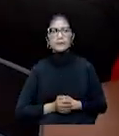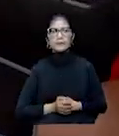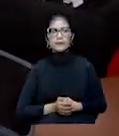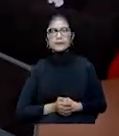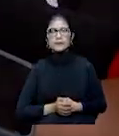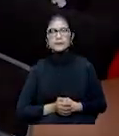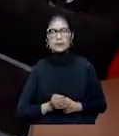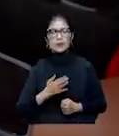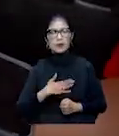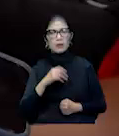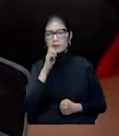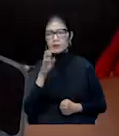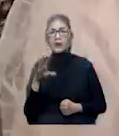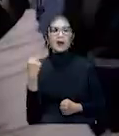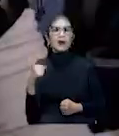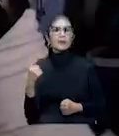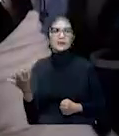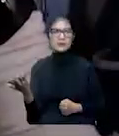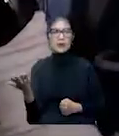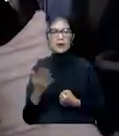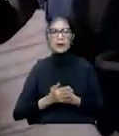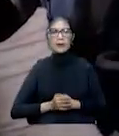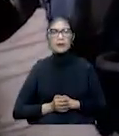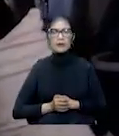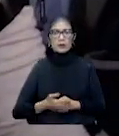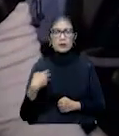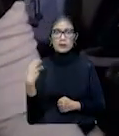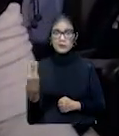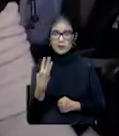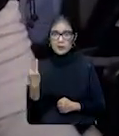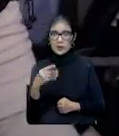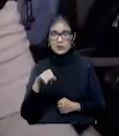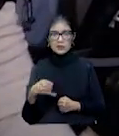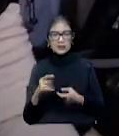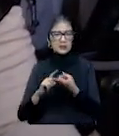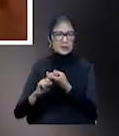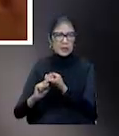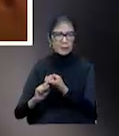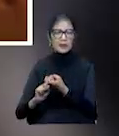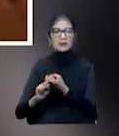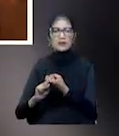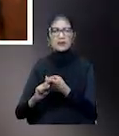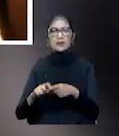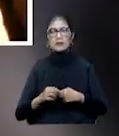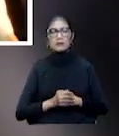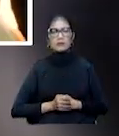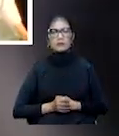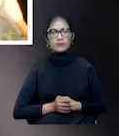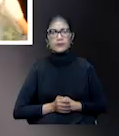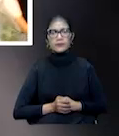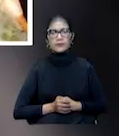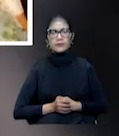Speechless lah, kehilangan sekali kita semua. Kami bertiga itu menjadi sahabat juga gitu, jadi ya